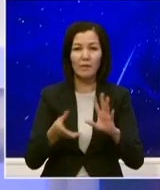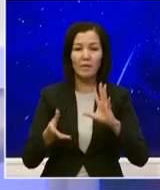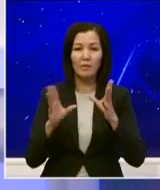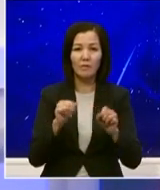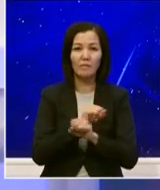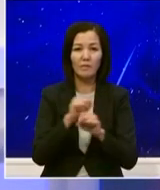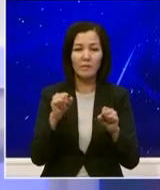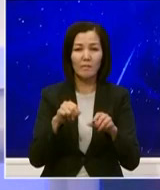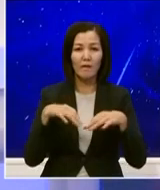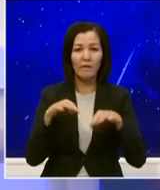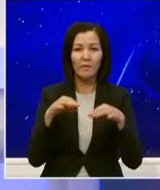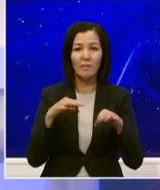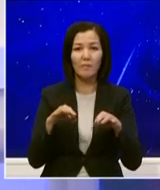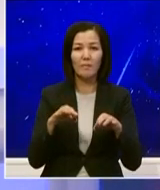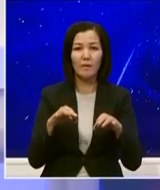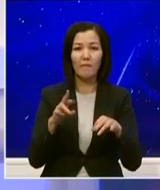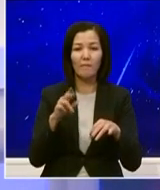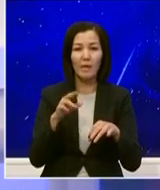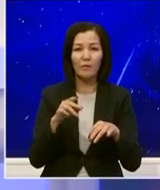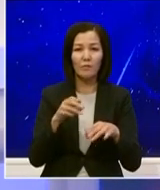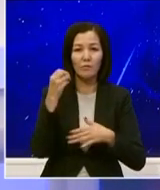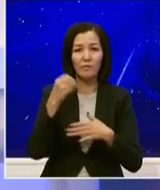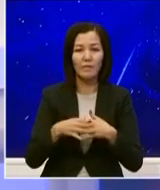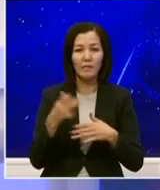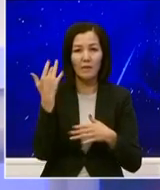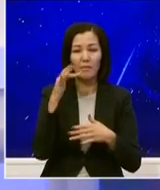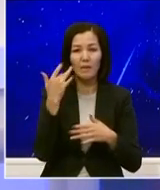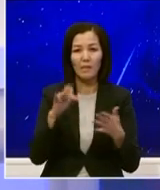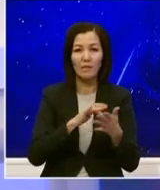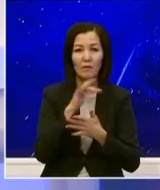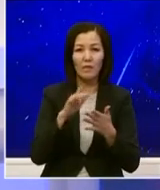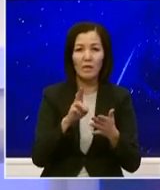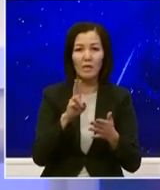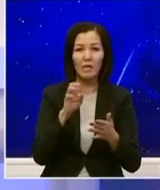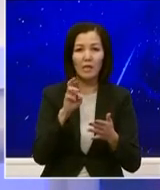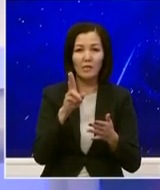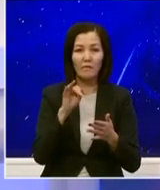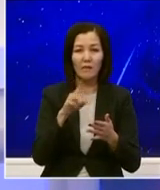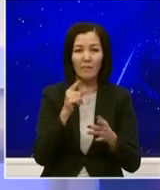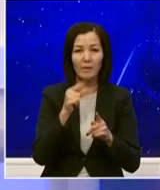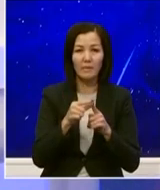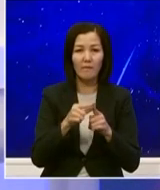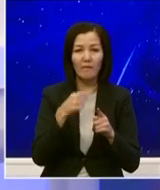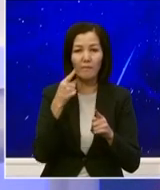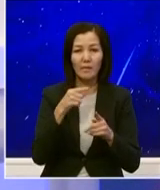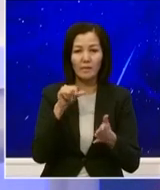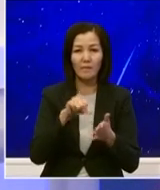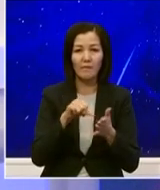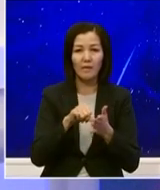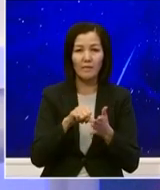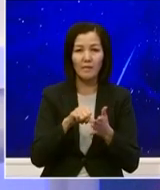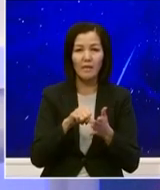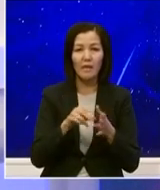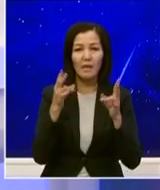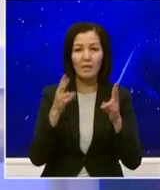результате взрыва автомобиля, произошедшего в пятницу в центре американского города Нэшвилла. По словам представителей полиции, инцидент